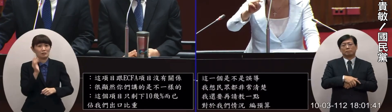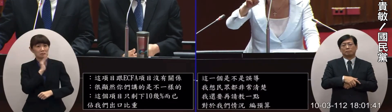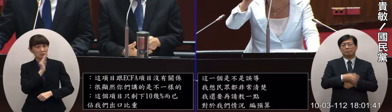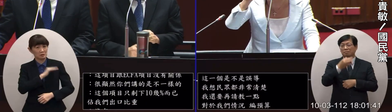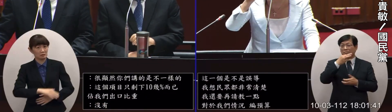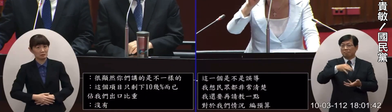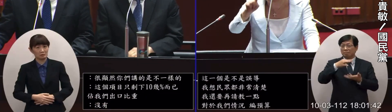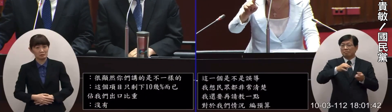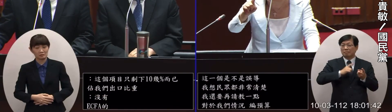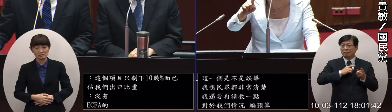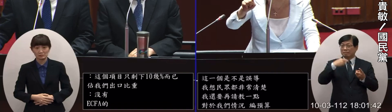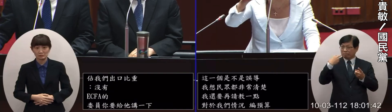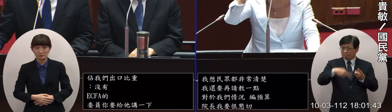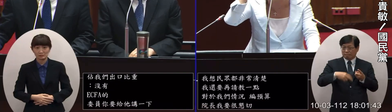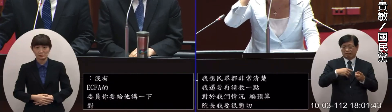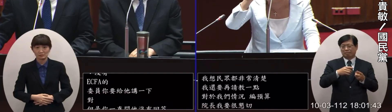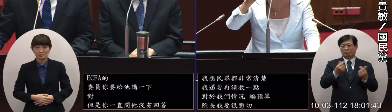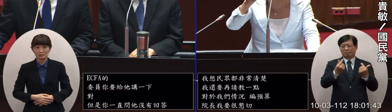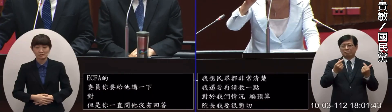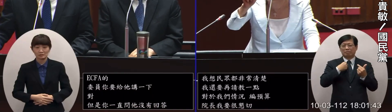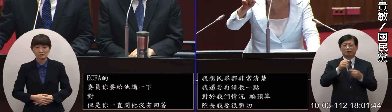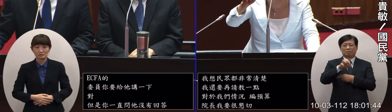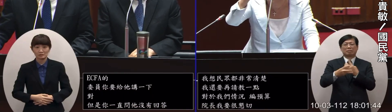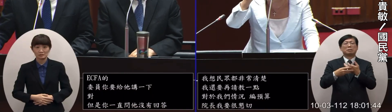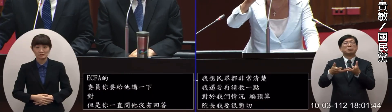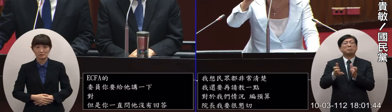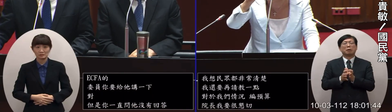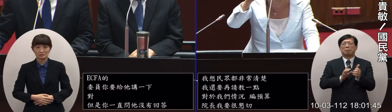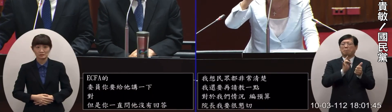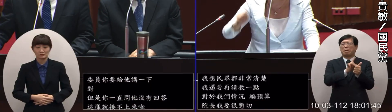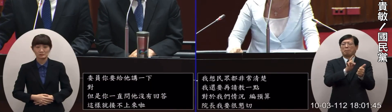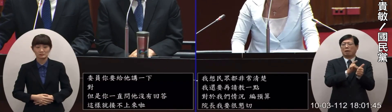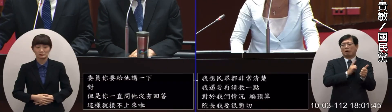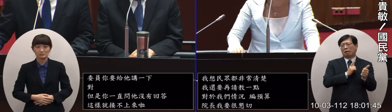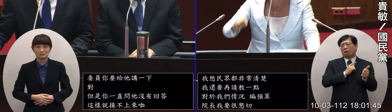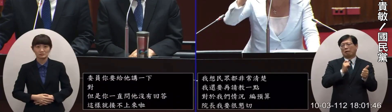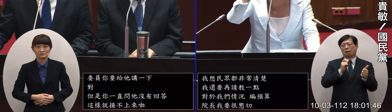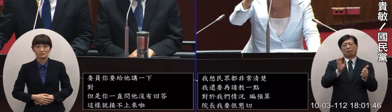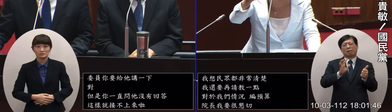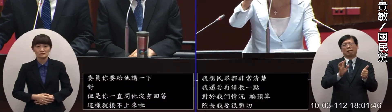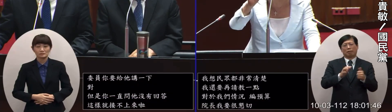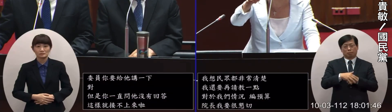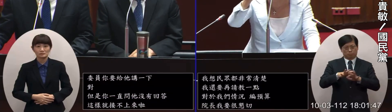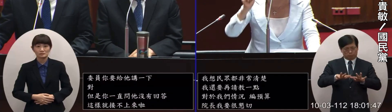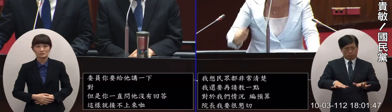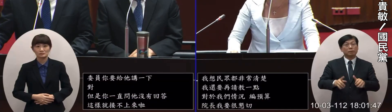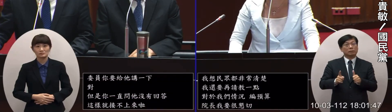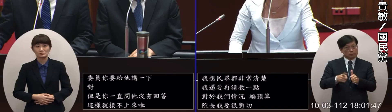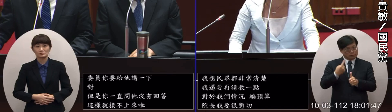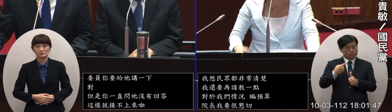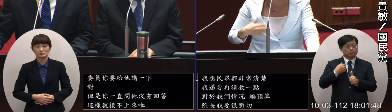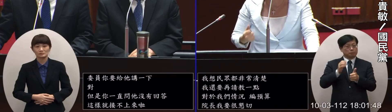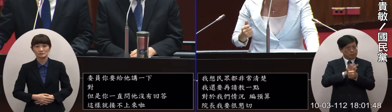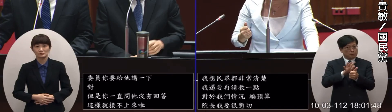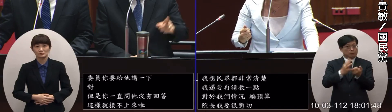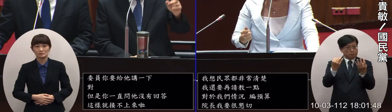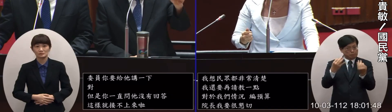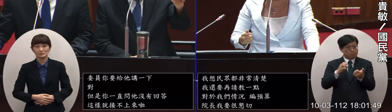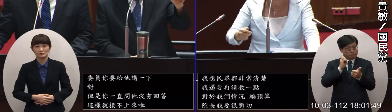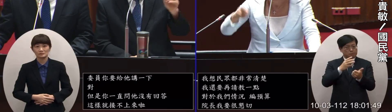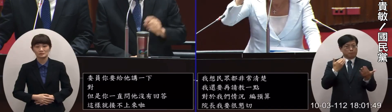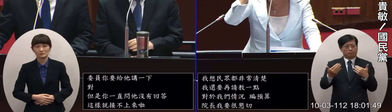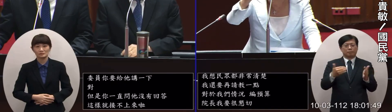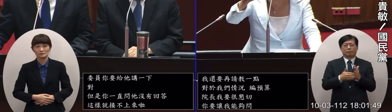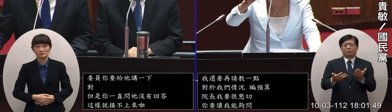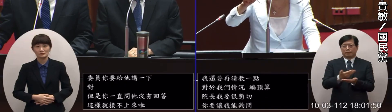担心你又再一次像农业部一样被陈吉仲骗，所以这次我先把你数据给你，我们才能沟